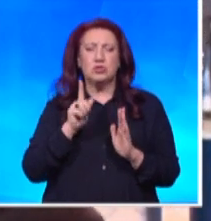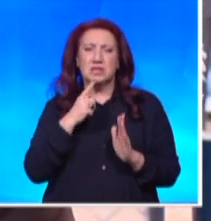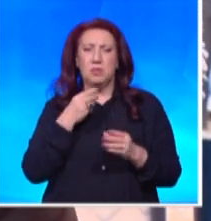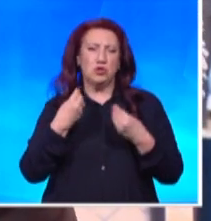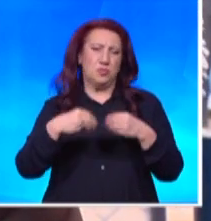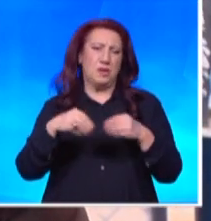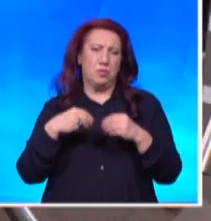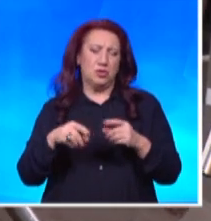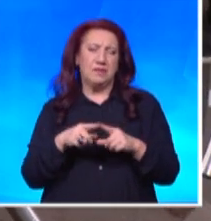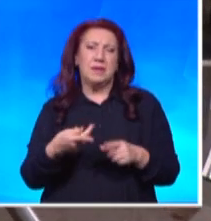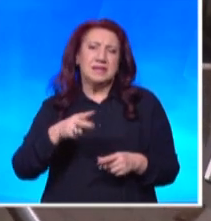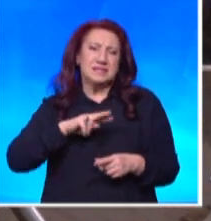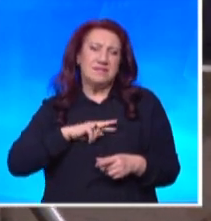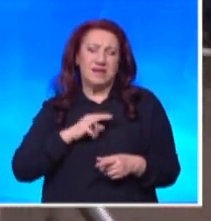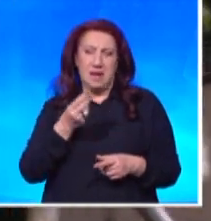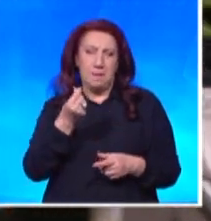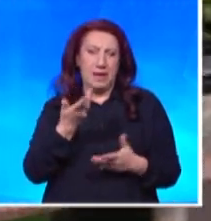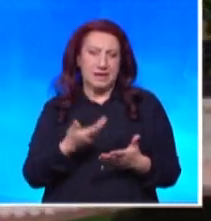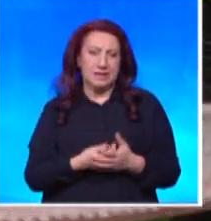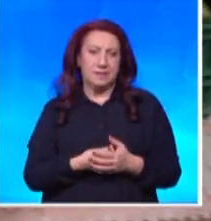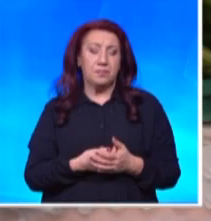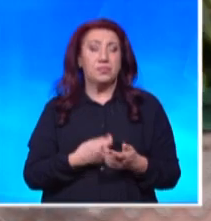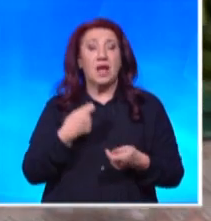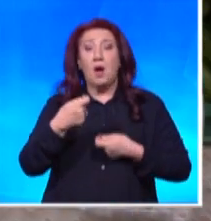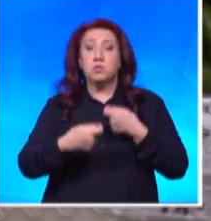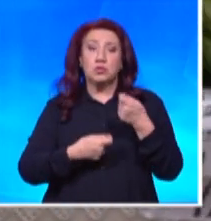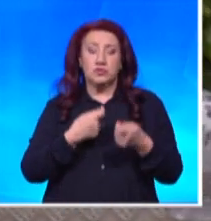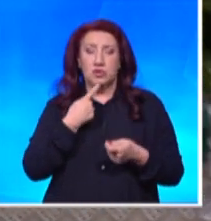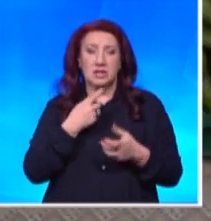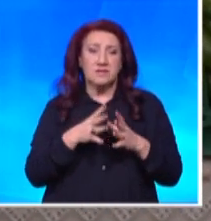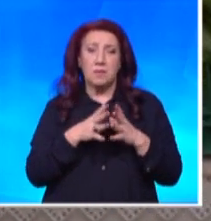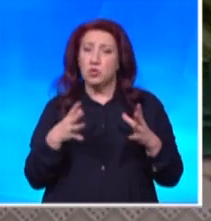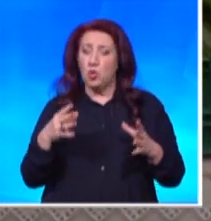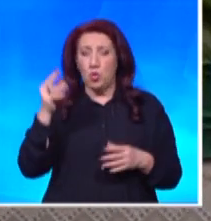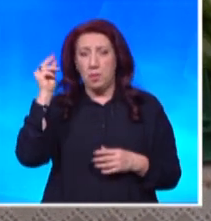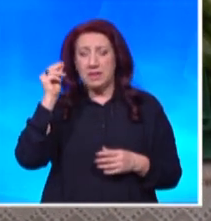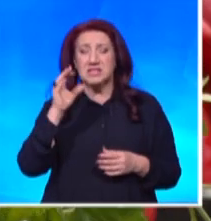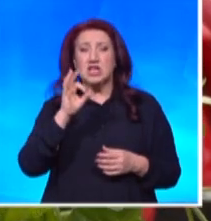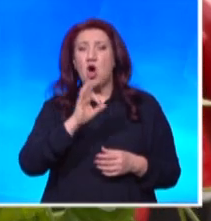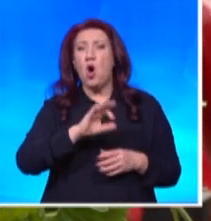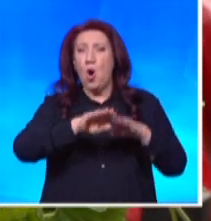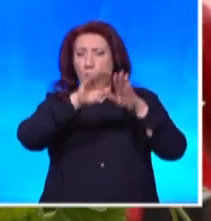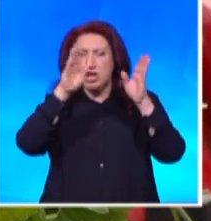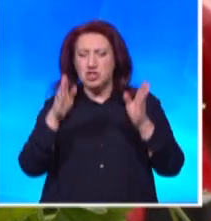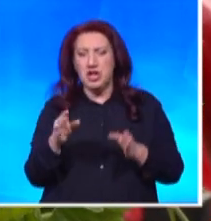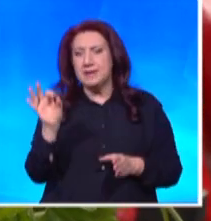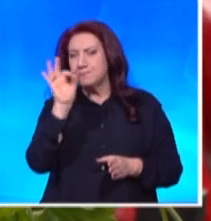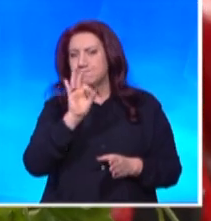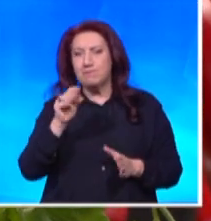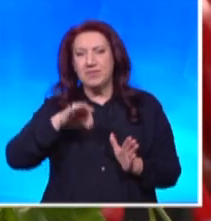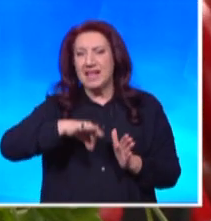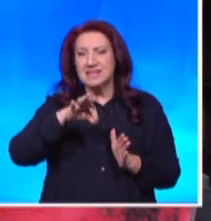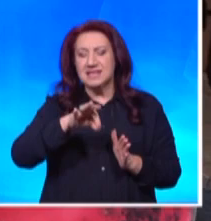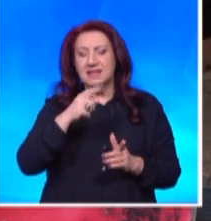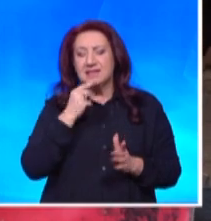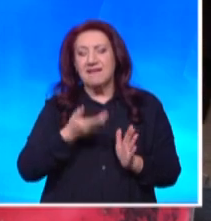да си възвърнем някой лев. А производителите казват, много от българските оранжерии не са засадени заради високата себестойност на продукцията